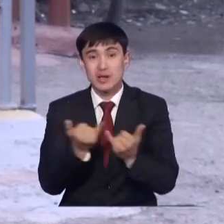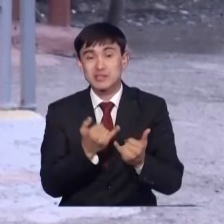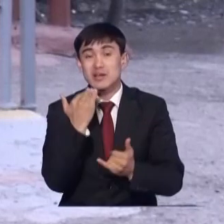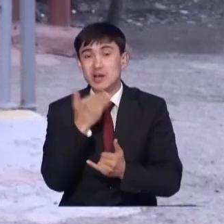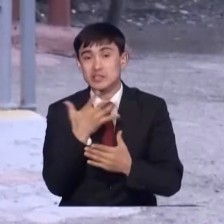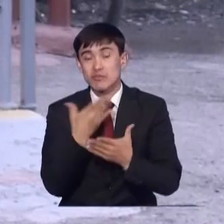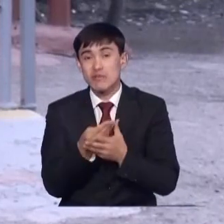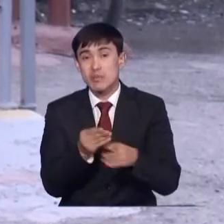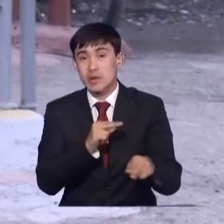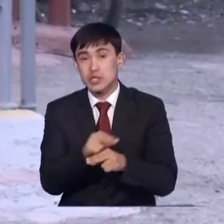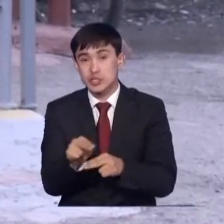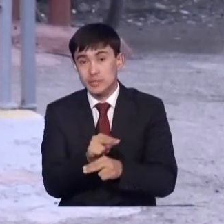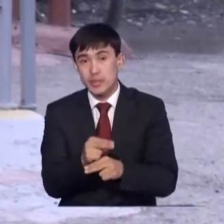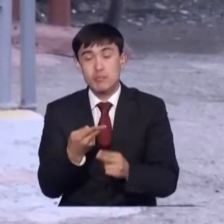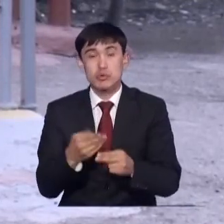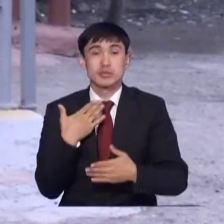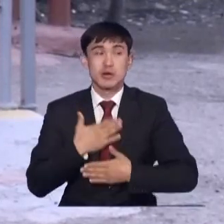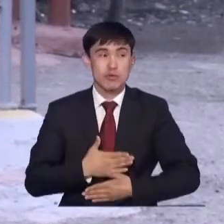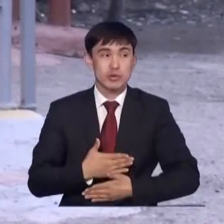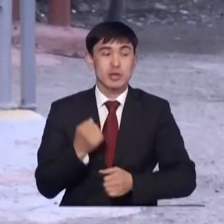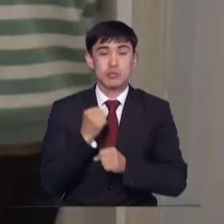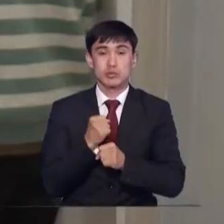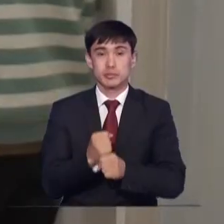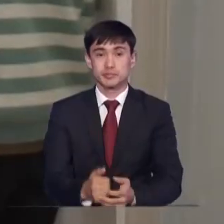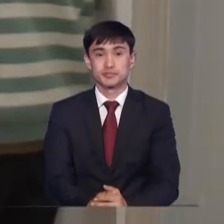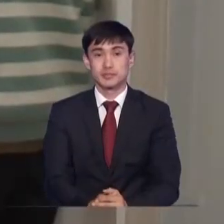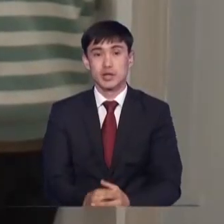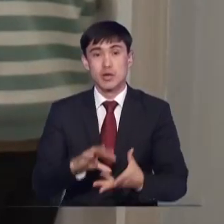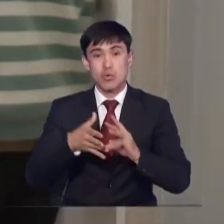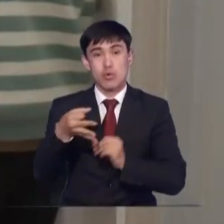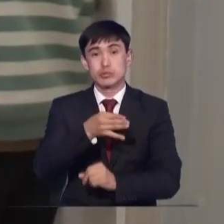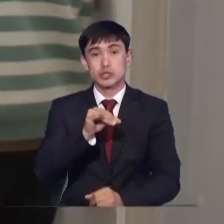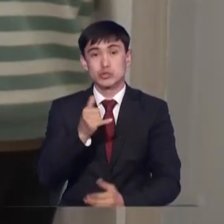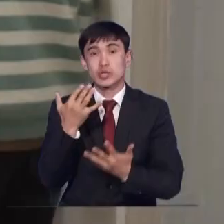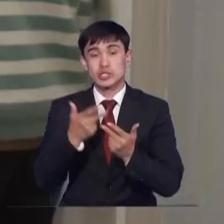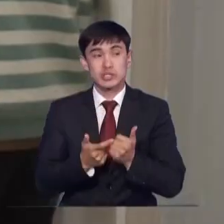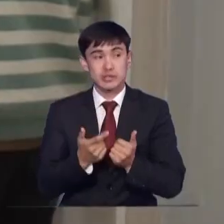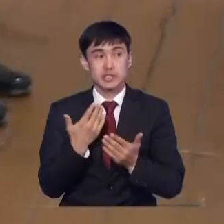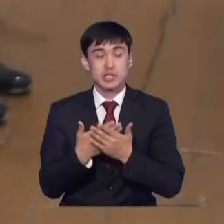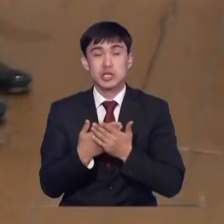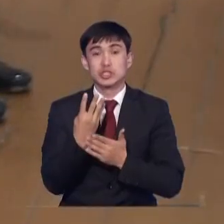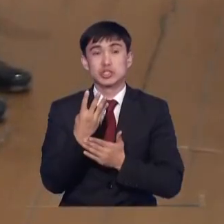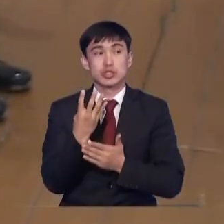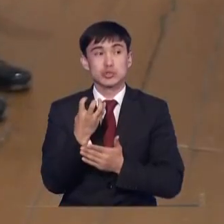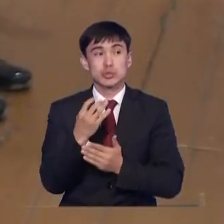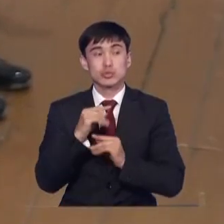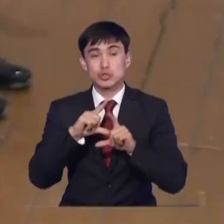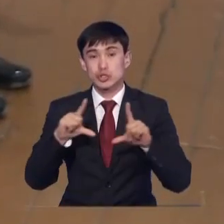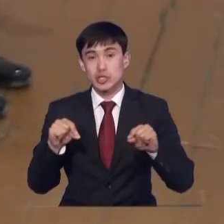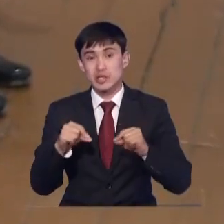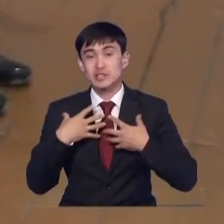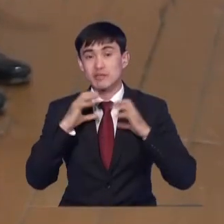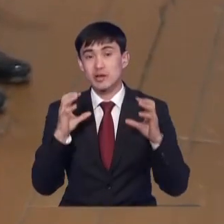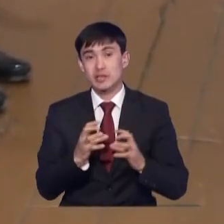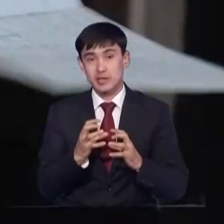качественное своевременное лечение Мы очень довольны их работой всего в области тсу насчитывается около 400 учреждений